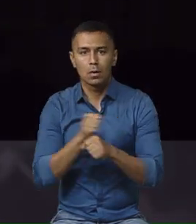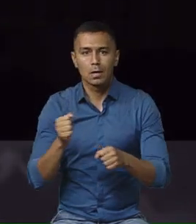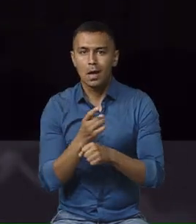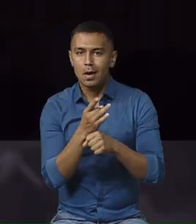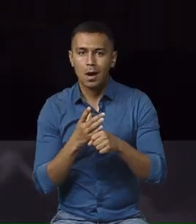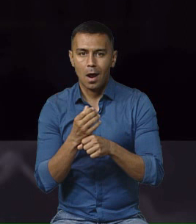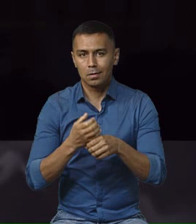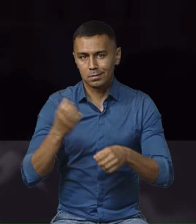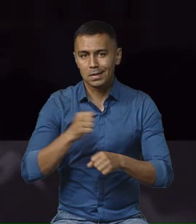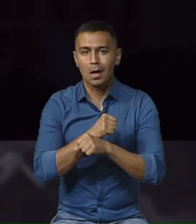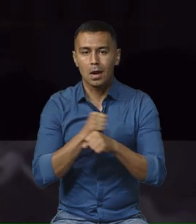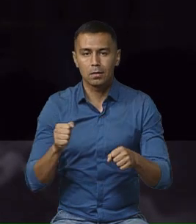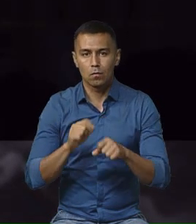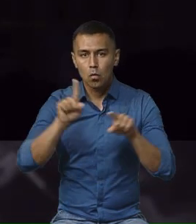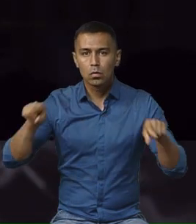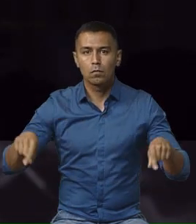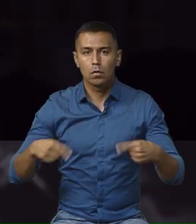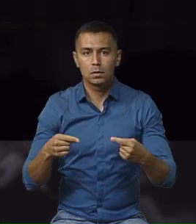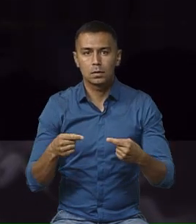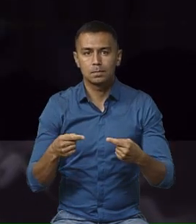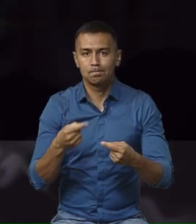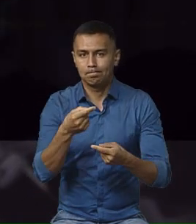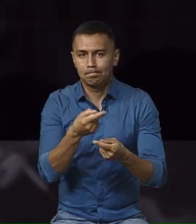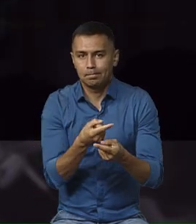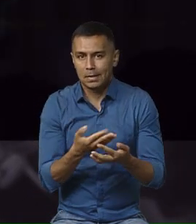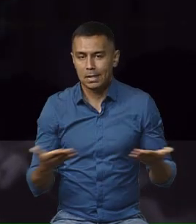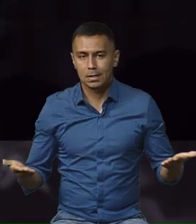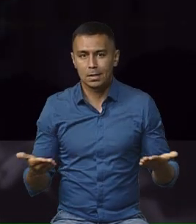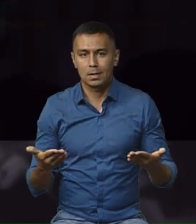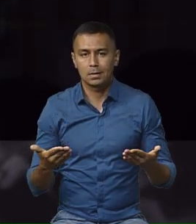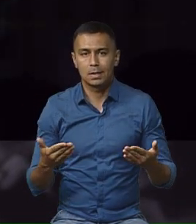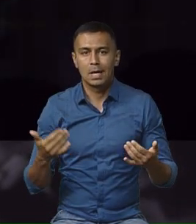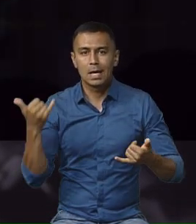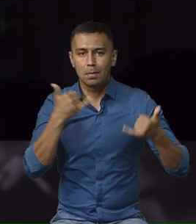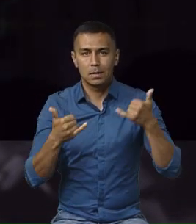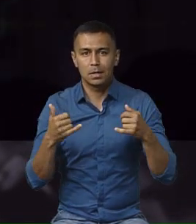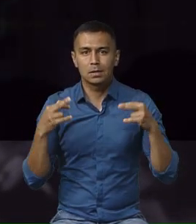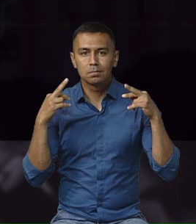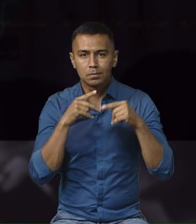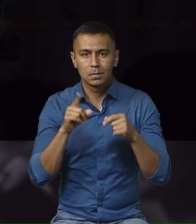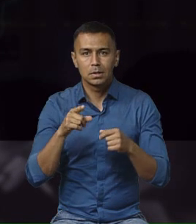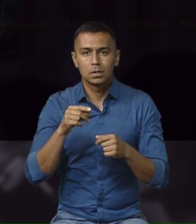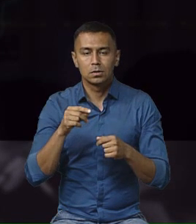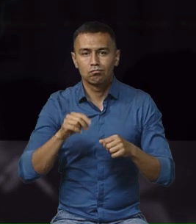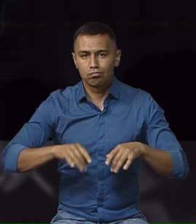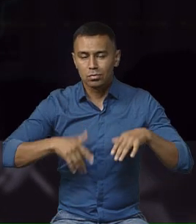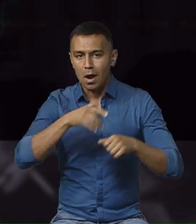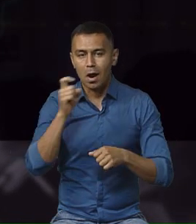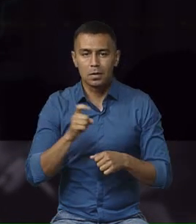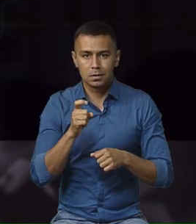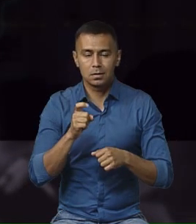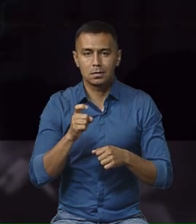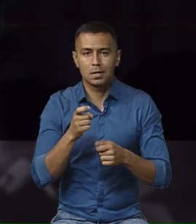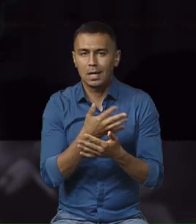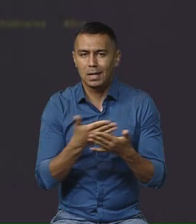та снарядів утворюється низка хімічних сполук, таких як чадний газ, діоксид азоту,